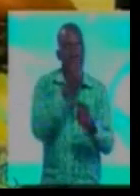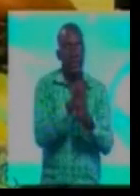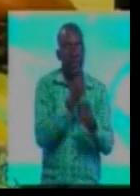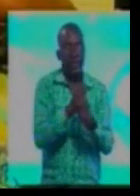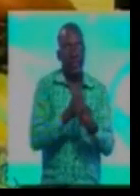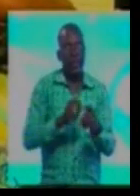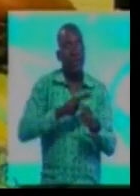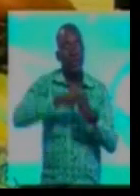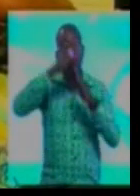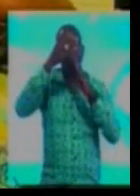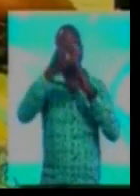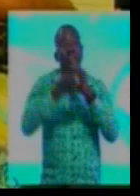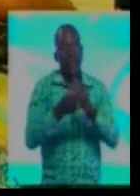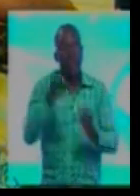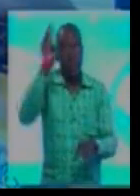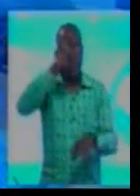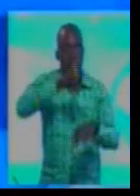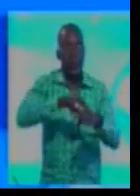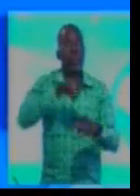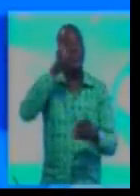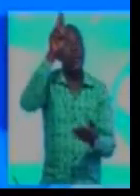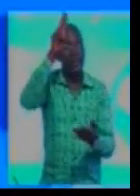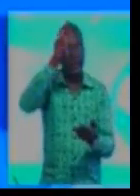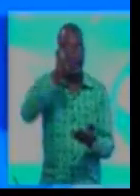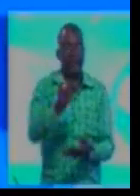ces projets et programmes pour 2020.